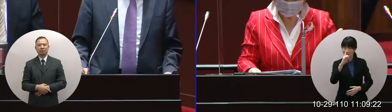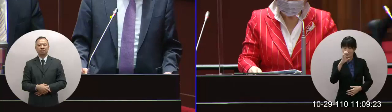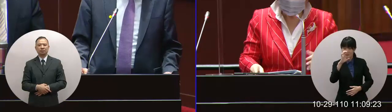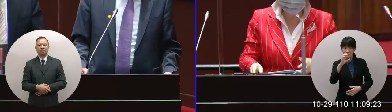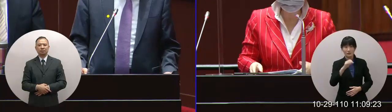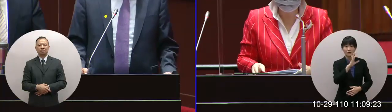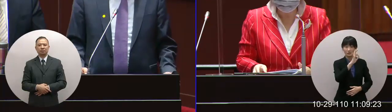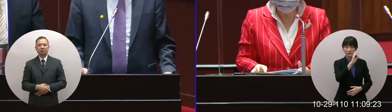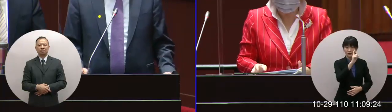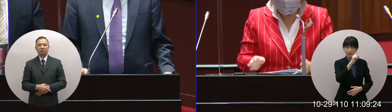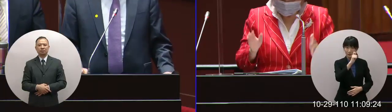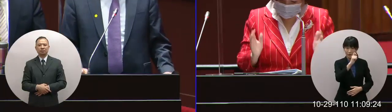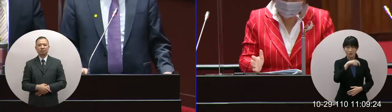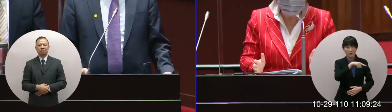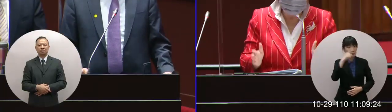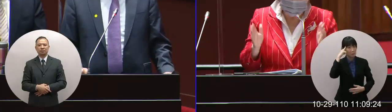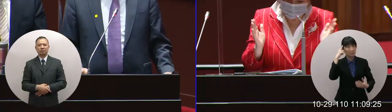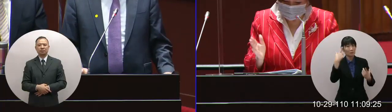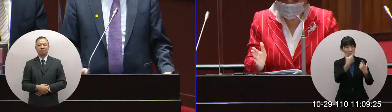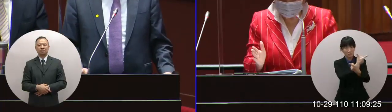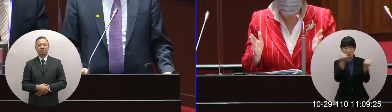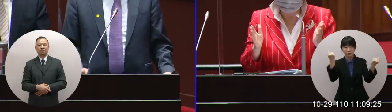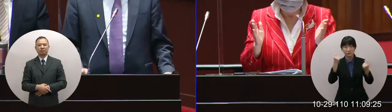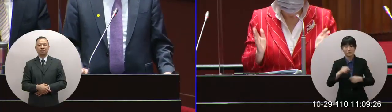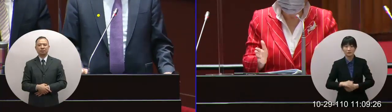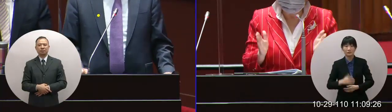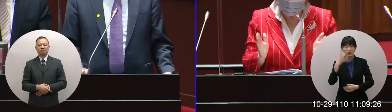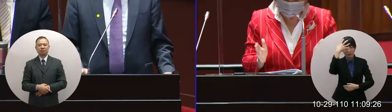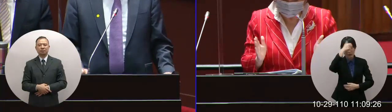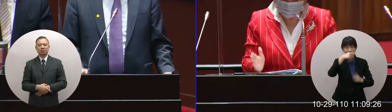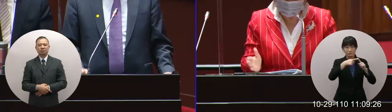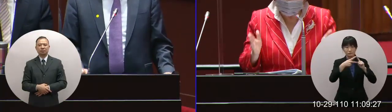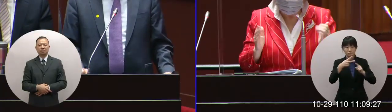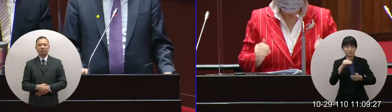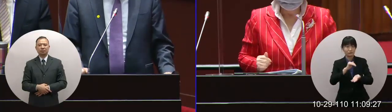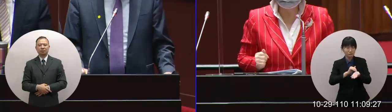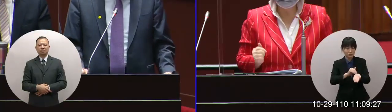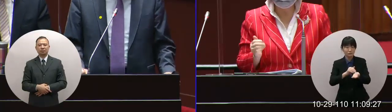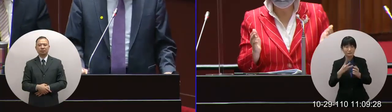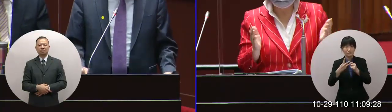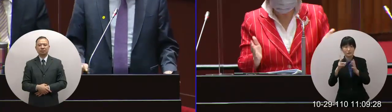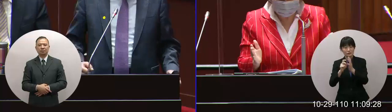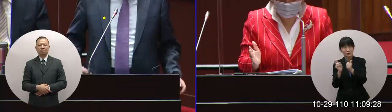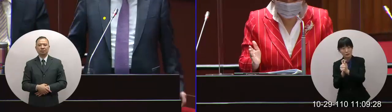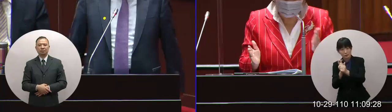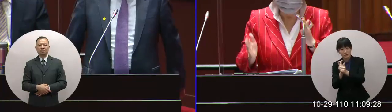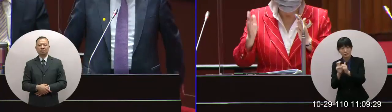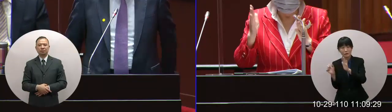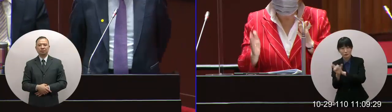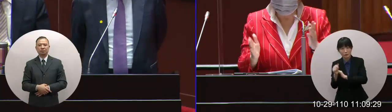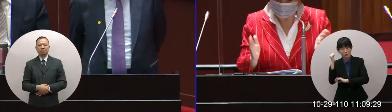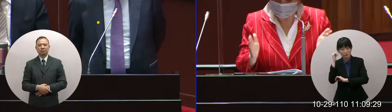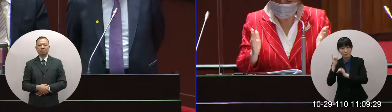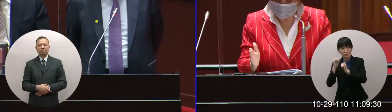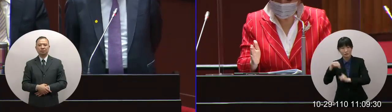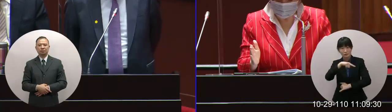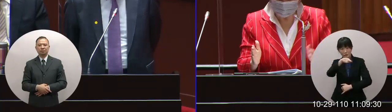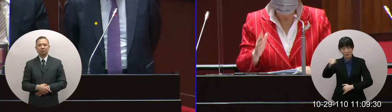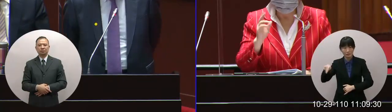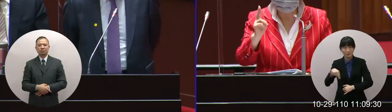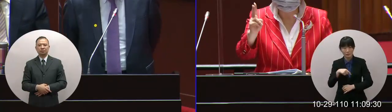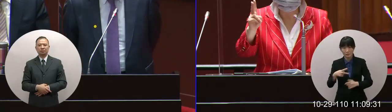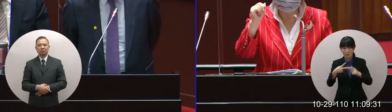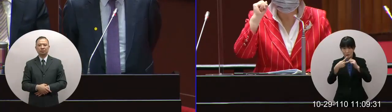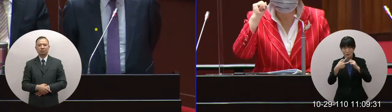FDA 一致都同意年长者、医师人员、长照机构的住民在接种第二剂之后6个月